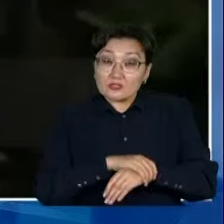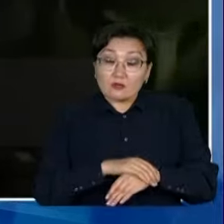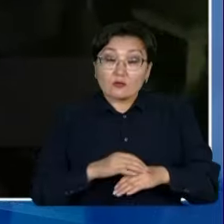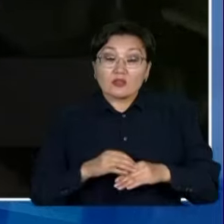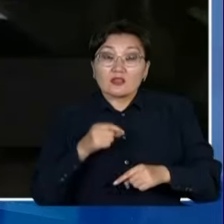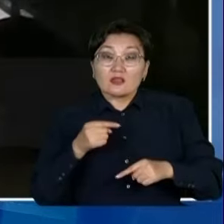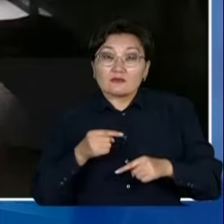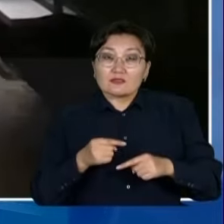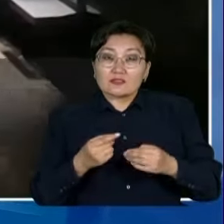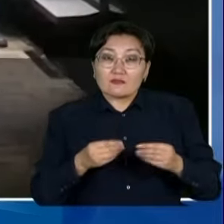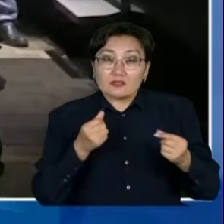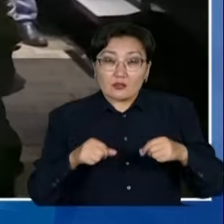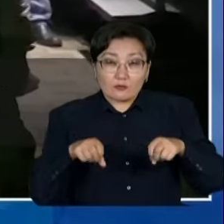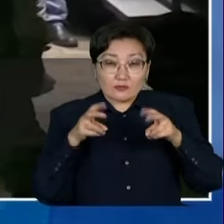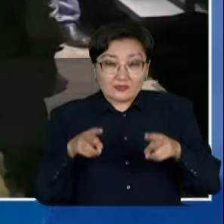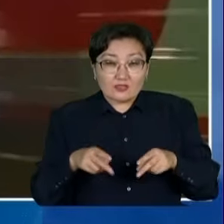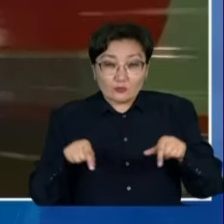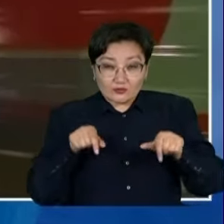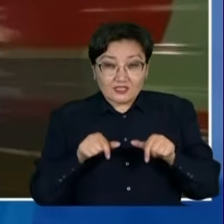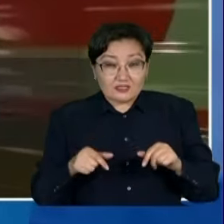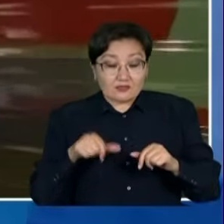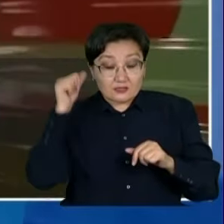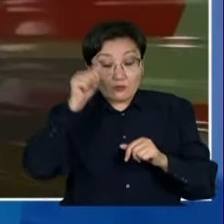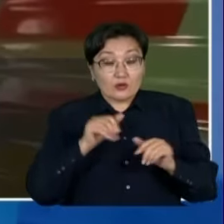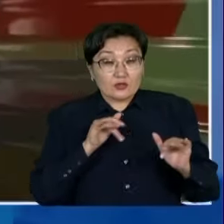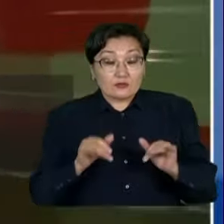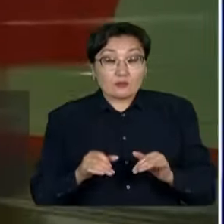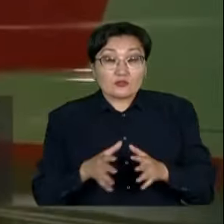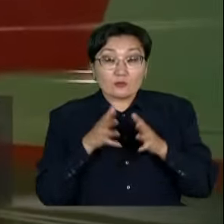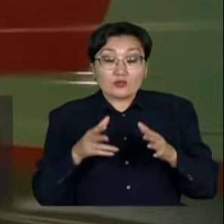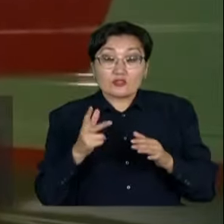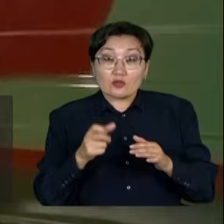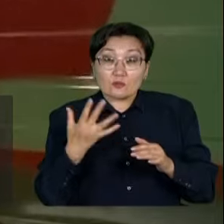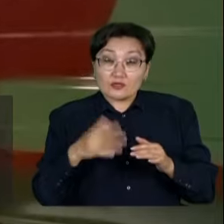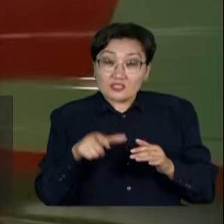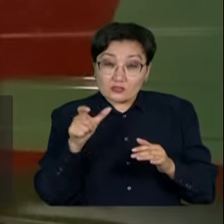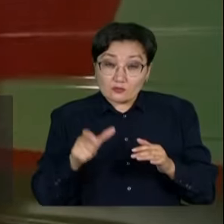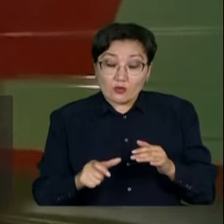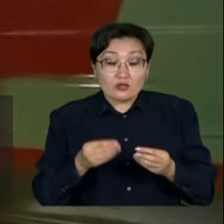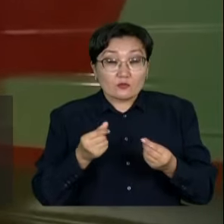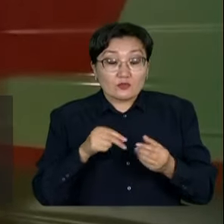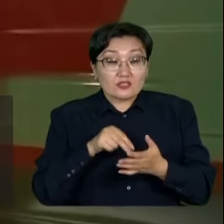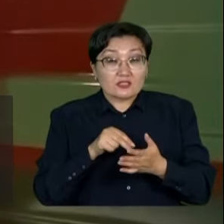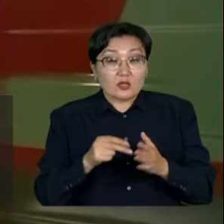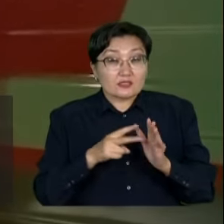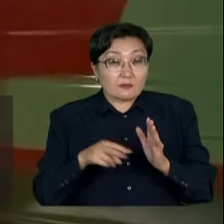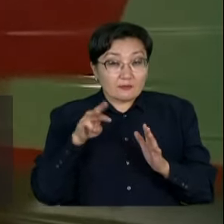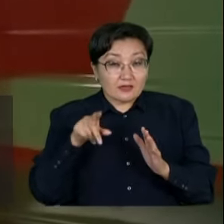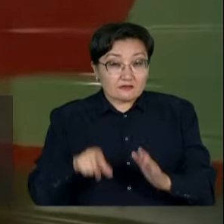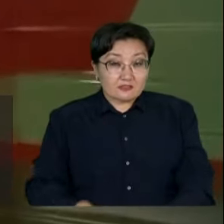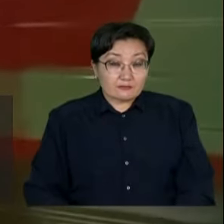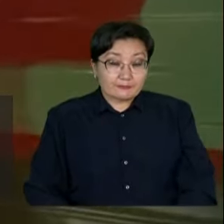экстрадиции за финансовые преступления в этом году, от действий которых пострадали более 350 человек на сумму около 7 миллиардов